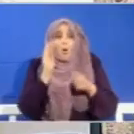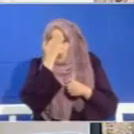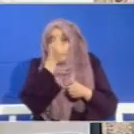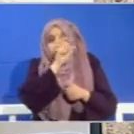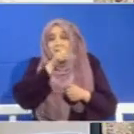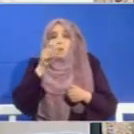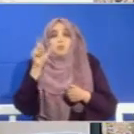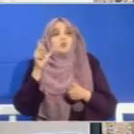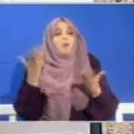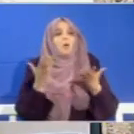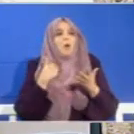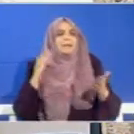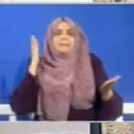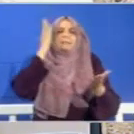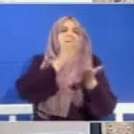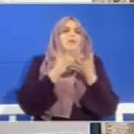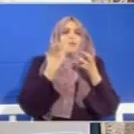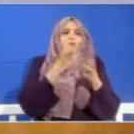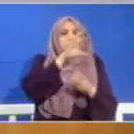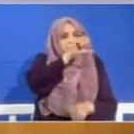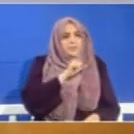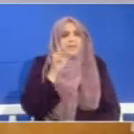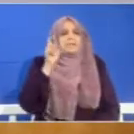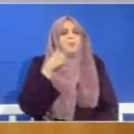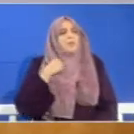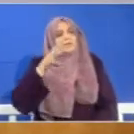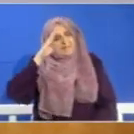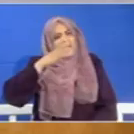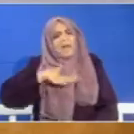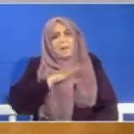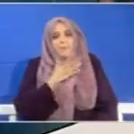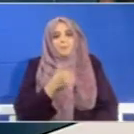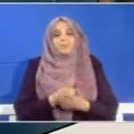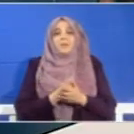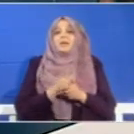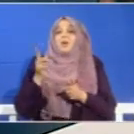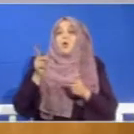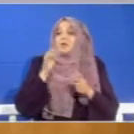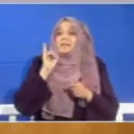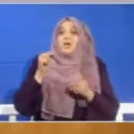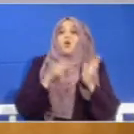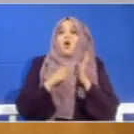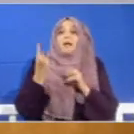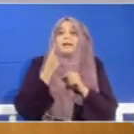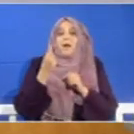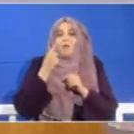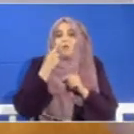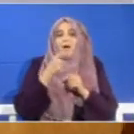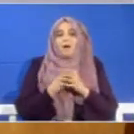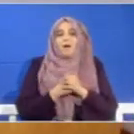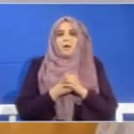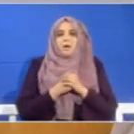مسلم وأذهب إليه مباشرة وأحييه تحية الإسلام؟ نعم. قال حينما ترى إنسانا